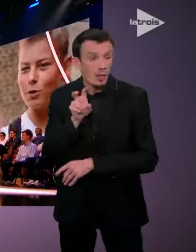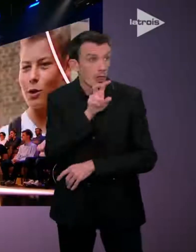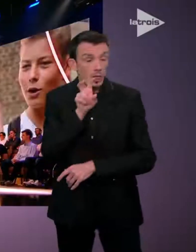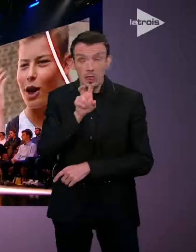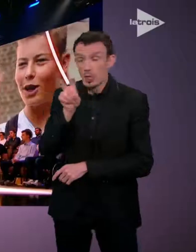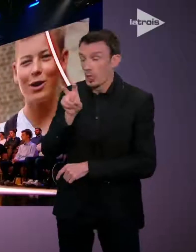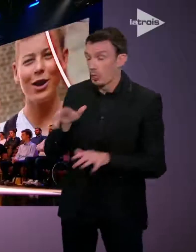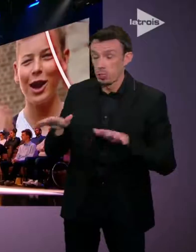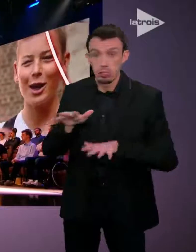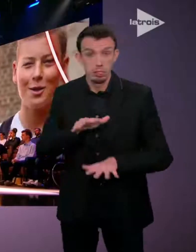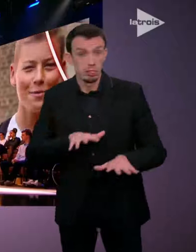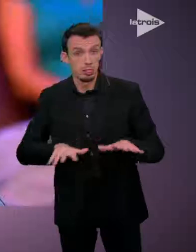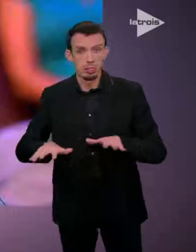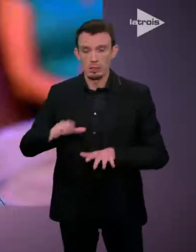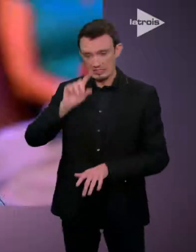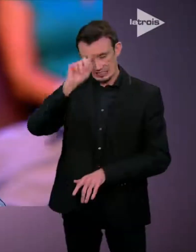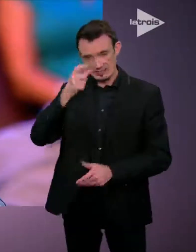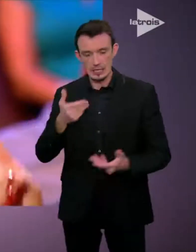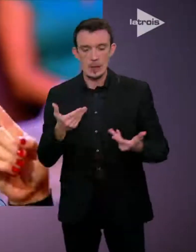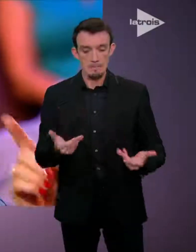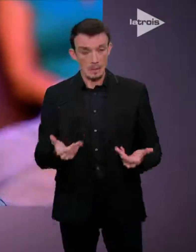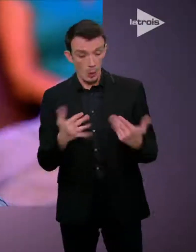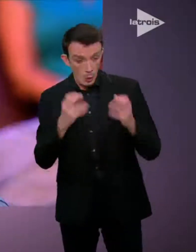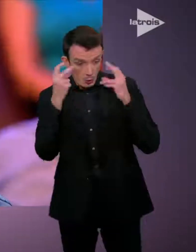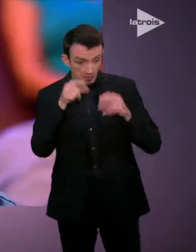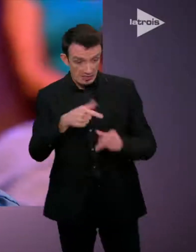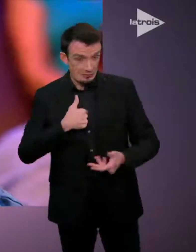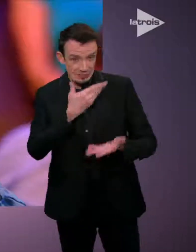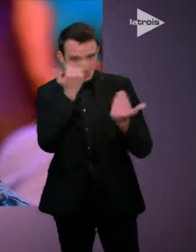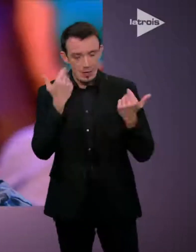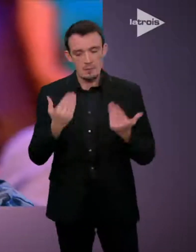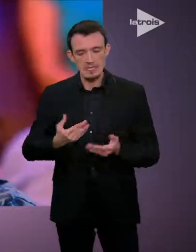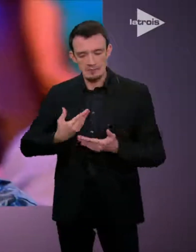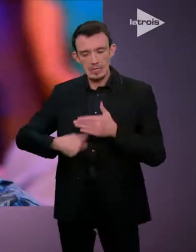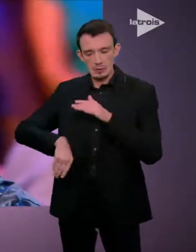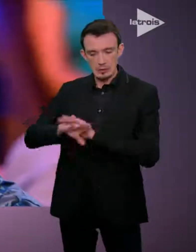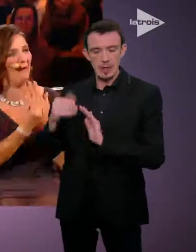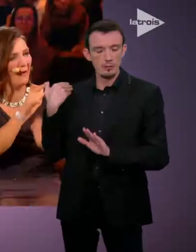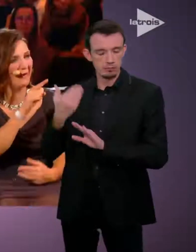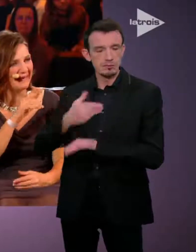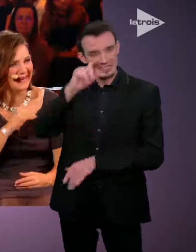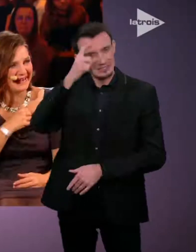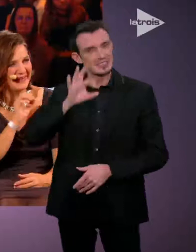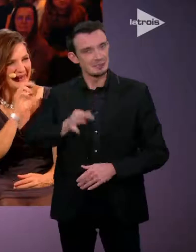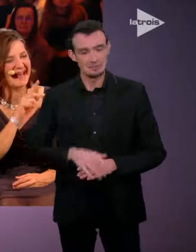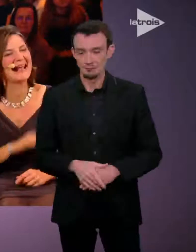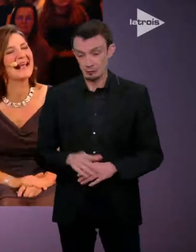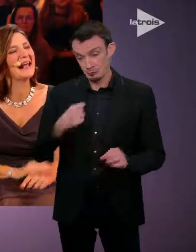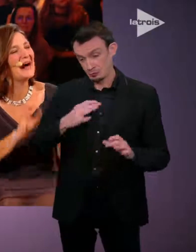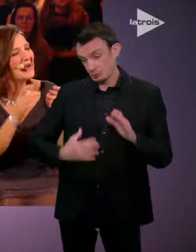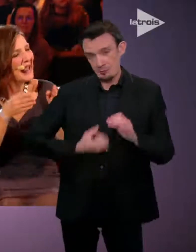pour ces moments-là, et je ne sais pas comment il les vit maintenant, mais... Sacha, super-héros, hein, on l'a dit. Ouais. Alors justement,